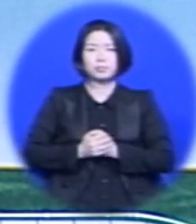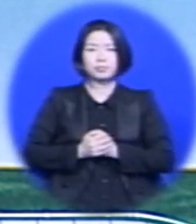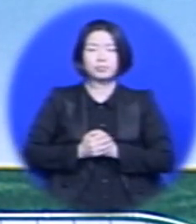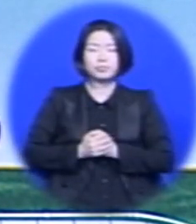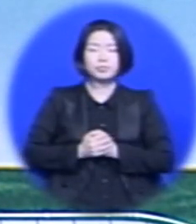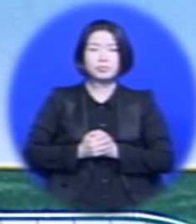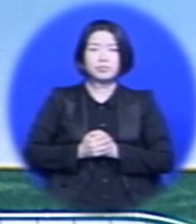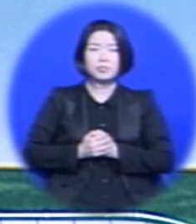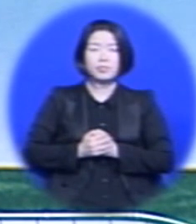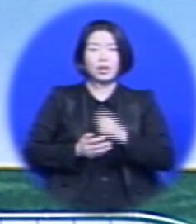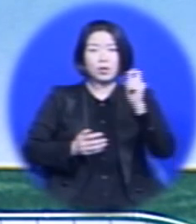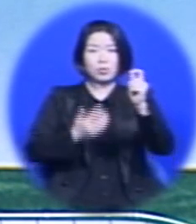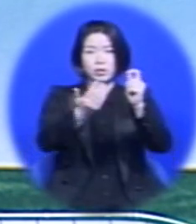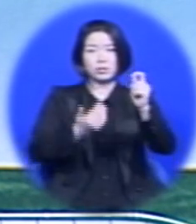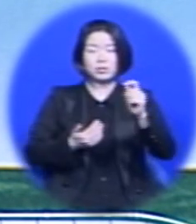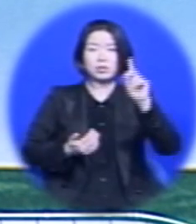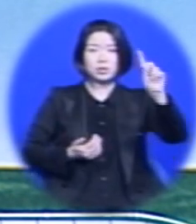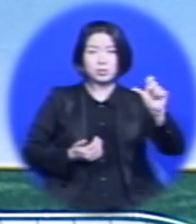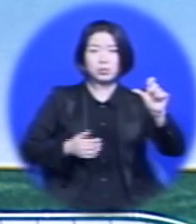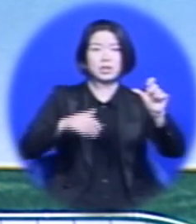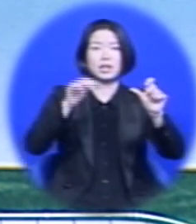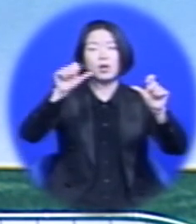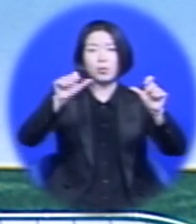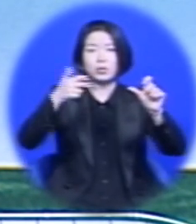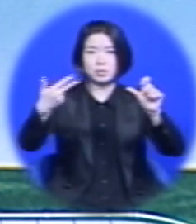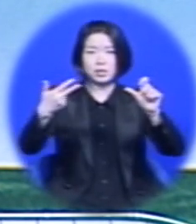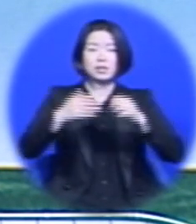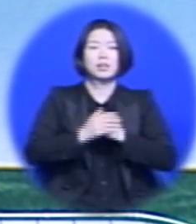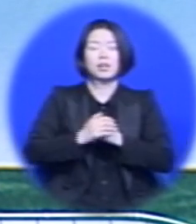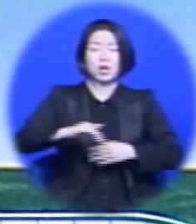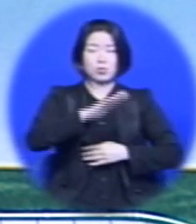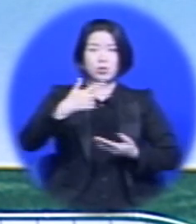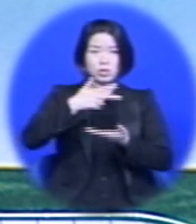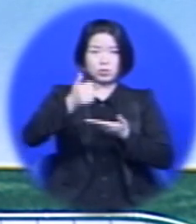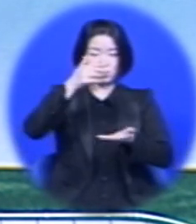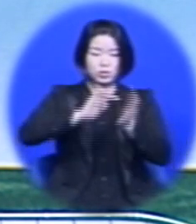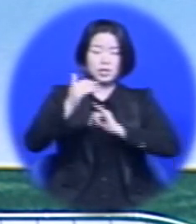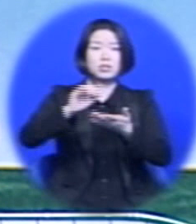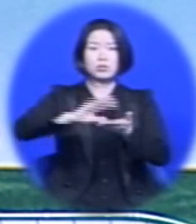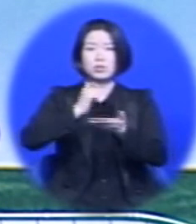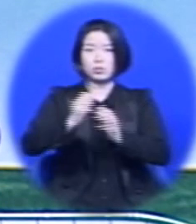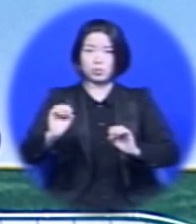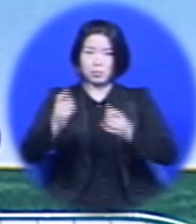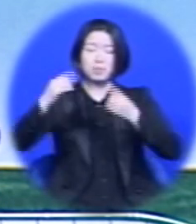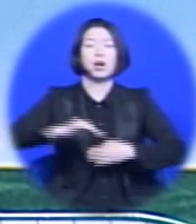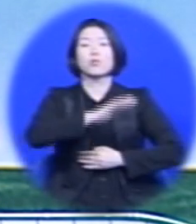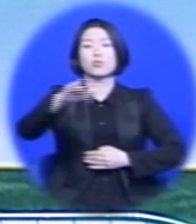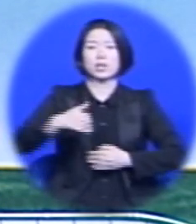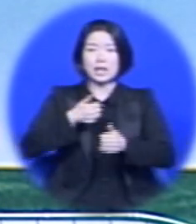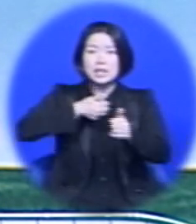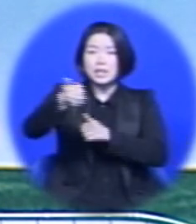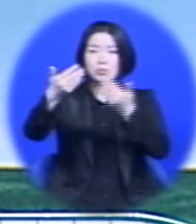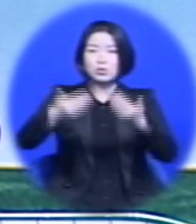것 고린도전서 15장 57절 우리 주 예수 그리스도로 말미암아 우리에게 이김을